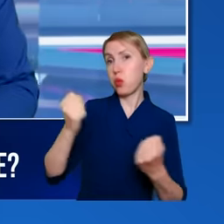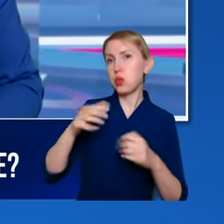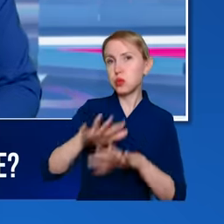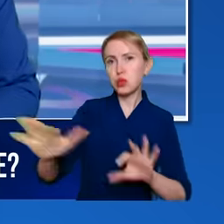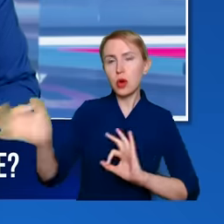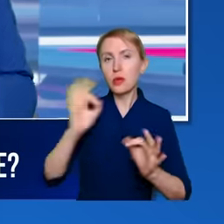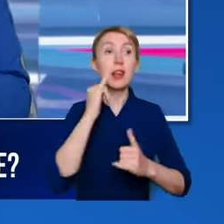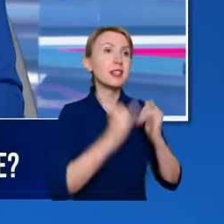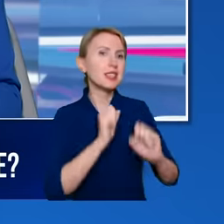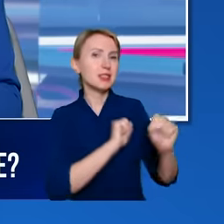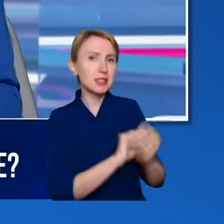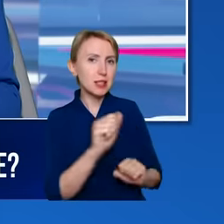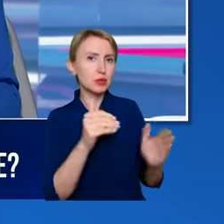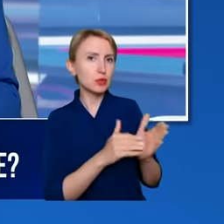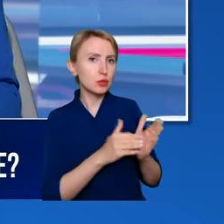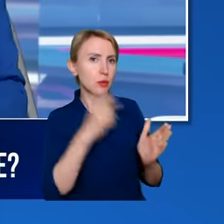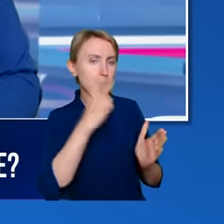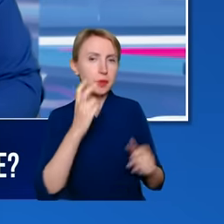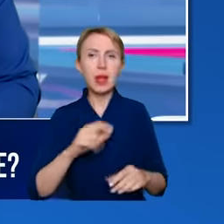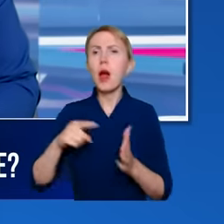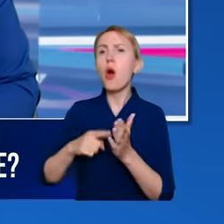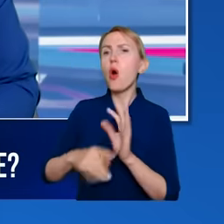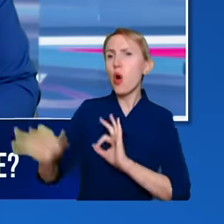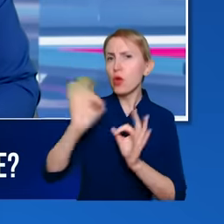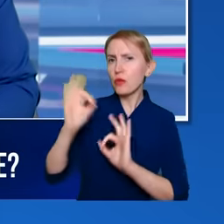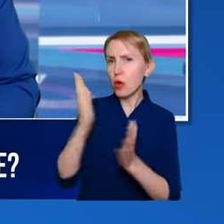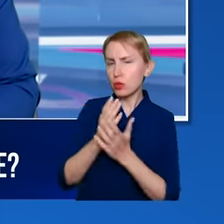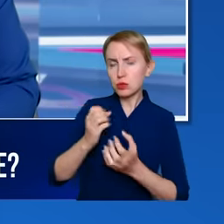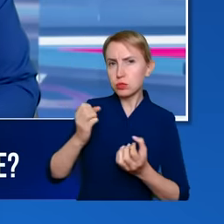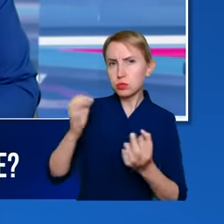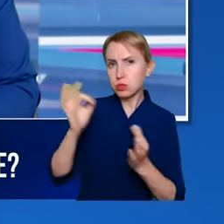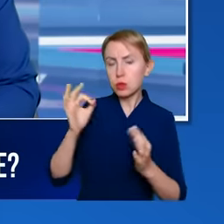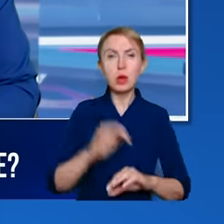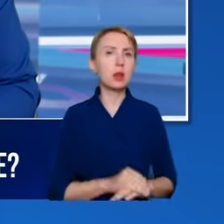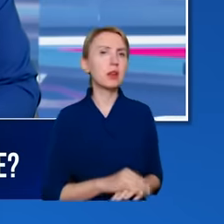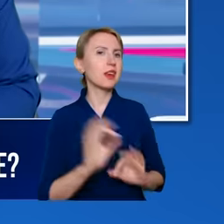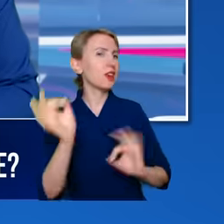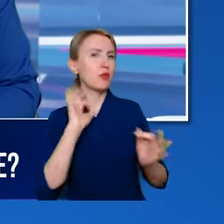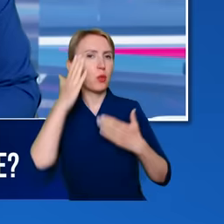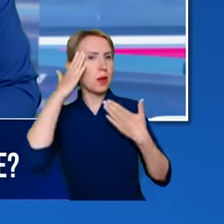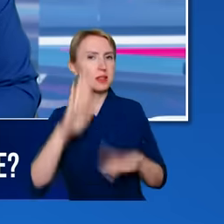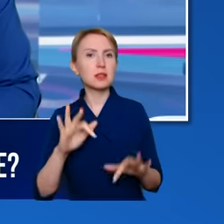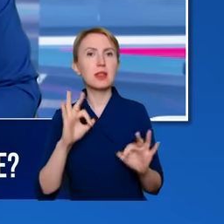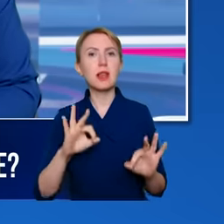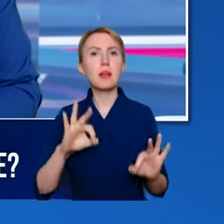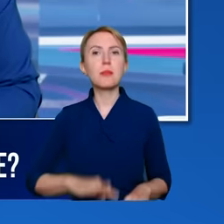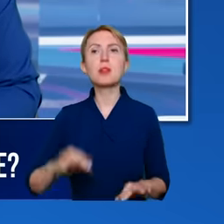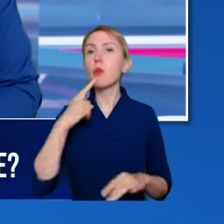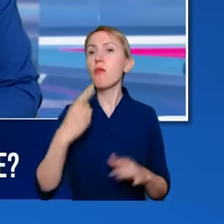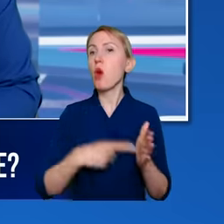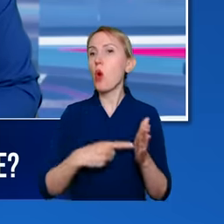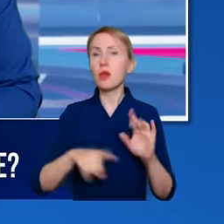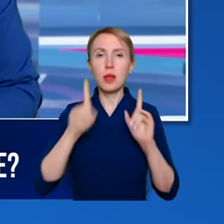są, to trzeba się tym zająć, bo to są rzeczy. Ale ta informacja już panią poraża? Ja tej informacji nie znam. W tej chwili mi pani o niej powiedziała tak